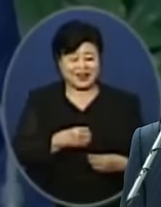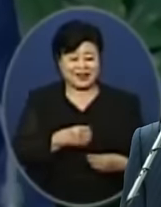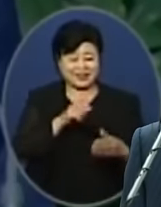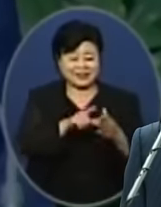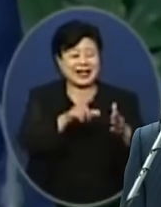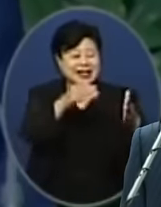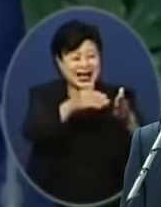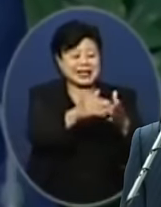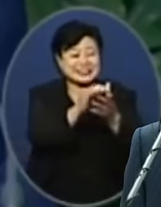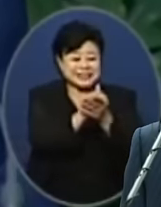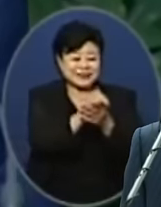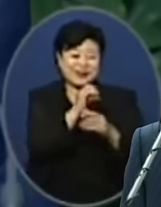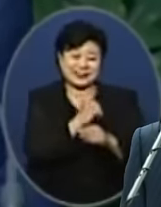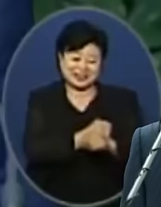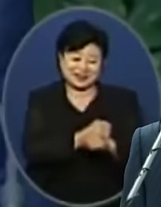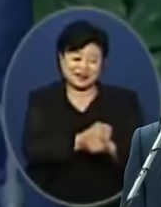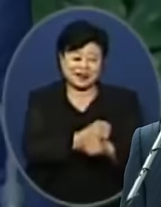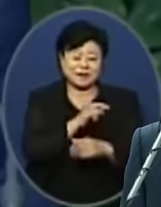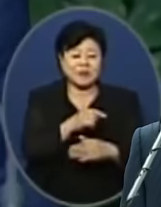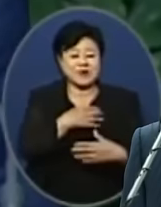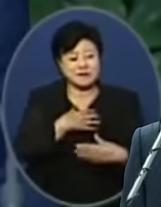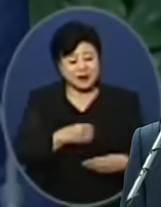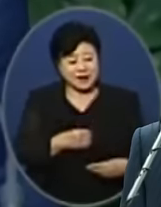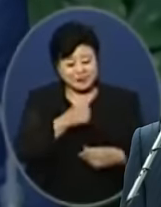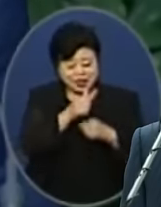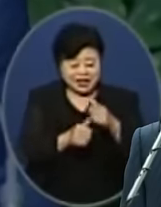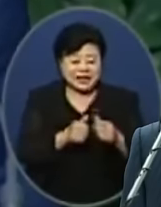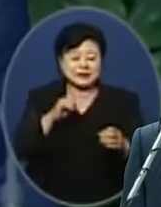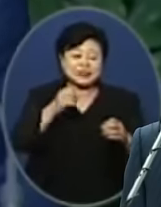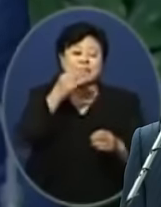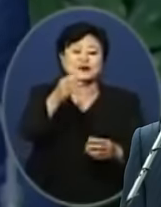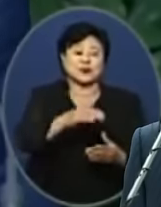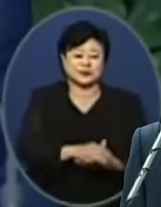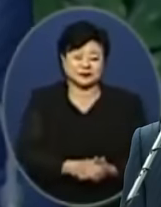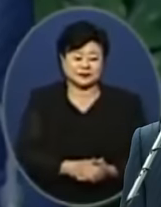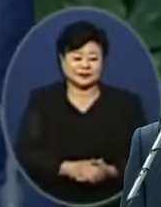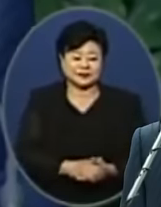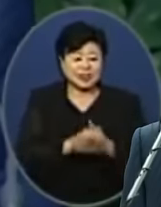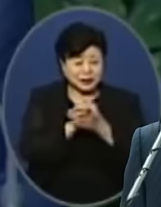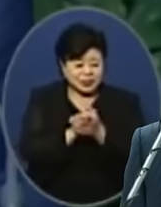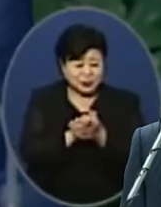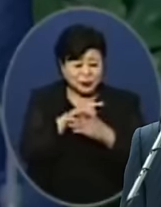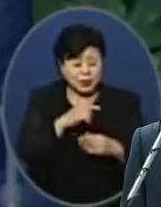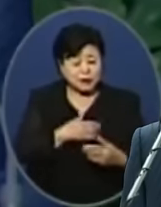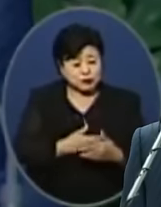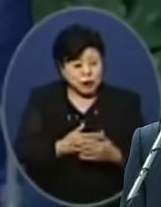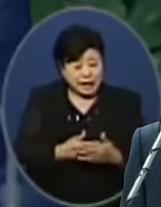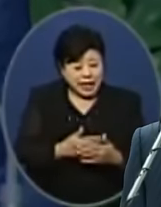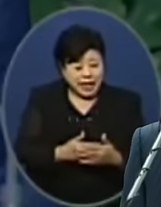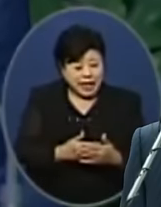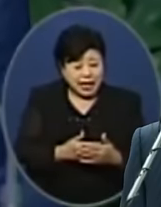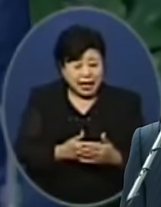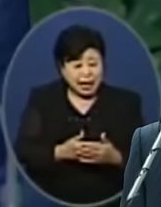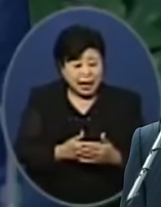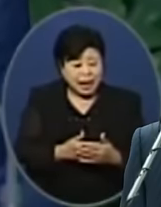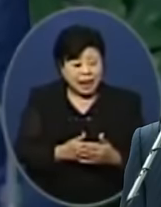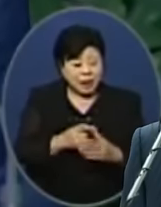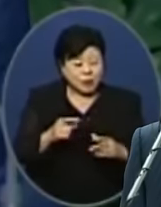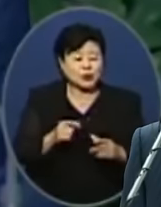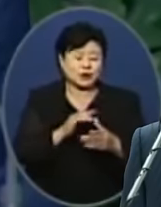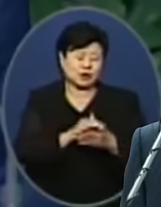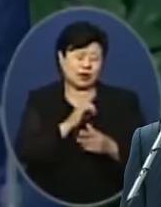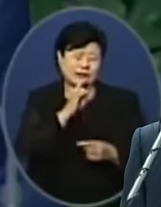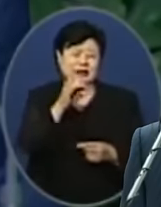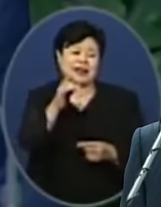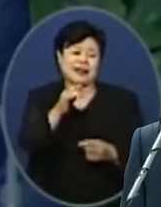때까지 기도하십시오. 마음이 평안해지면 하나님이 응답하는 것입니다. 아무리 기도해도 마음이 불안해지면 보통 기도는 안